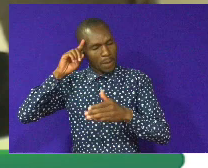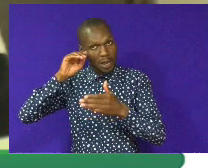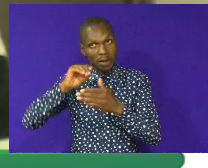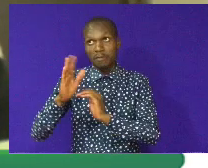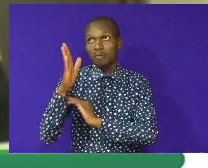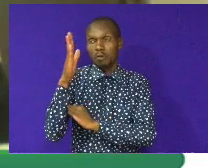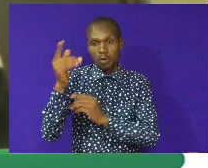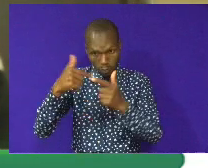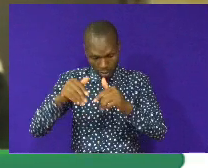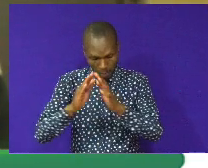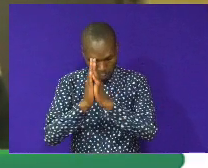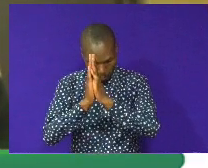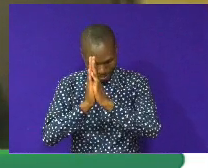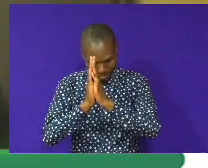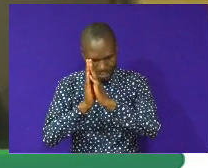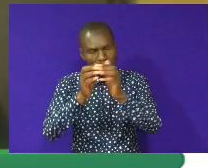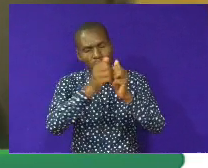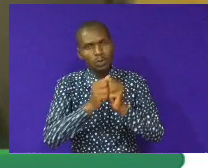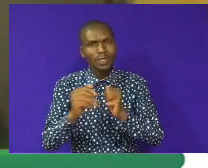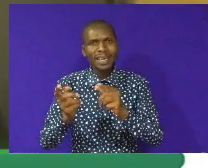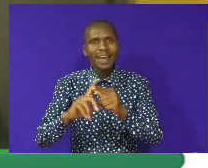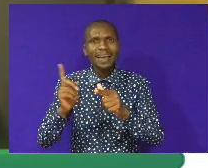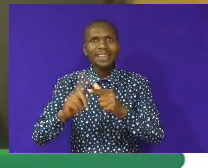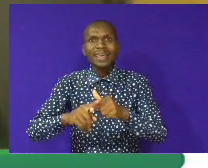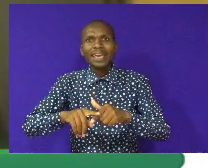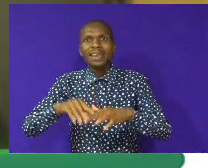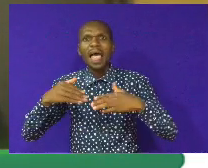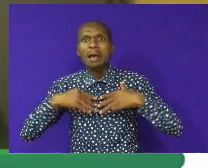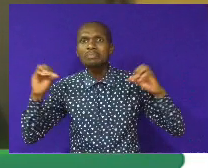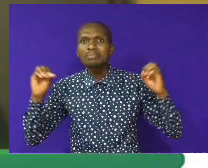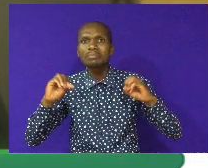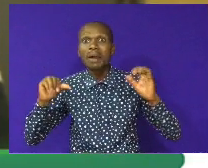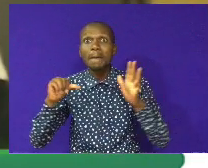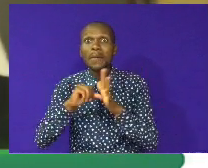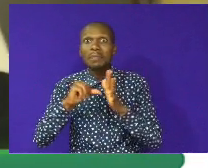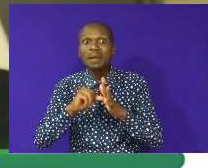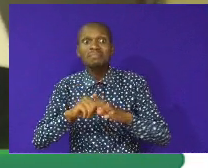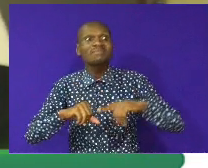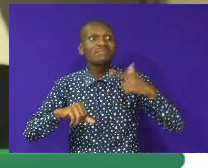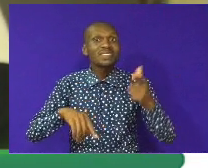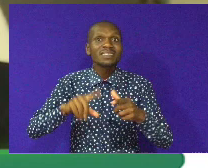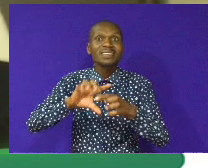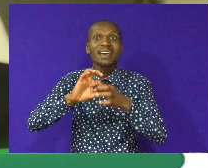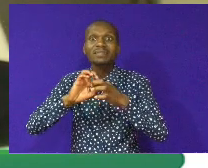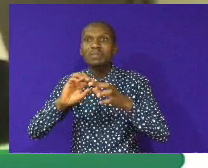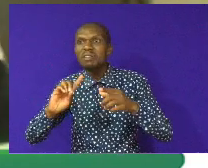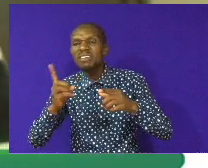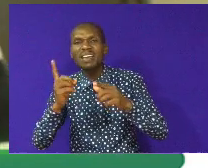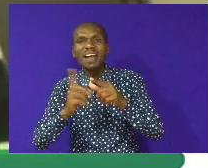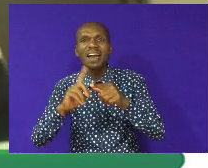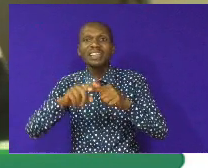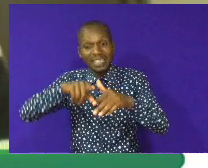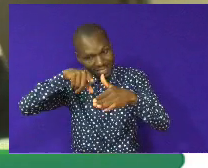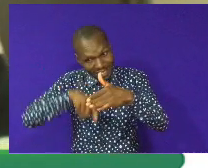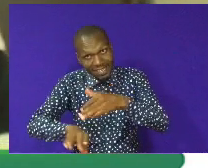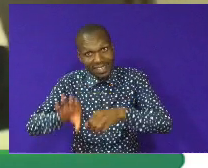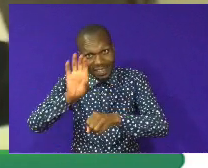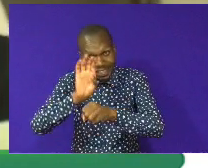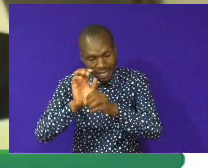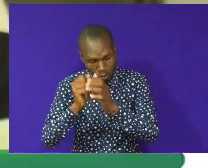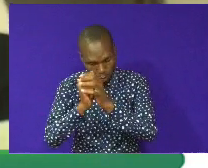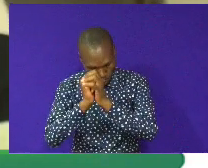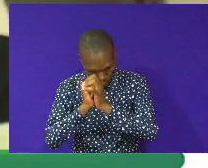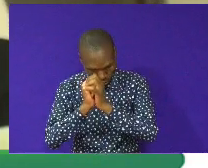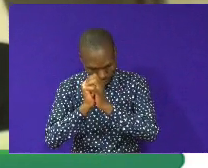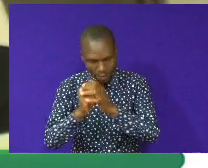ocho sabe. Alipi kwa dimire yanko, nga yana azimio, wese yenke na kwanza. Kero kwa chikanisa njuo sabe, sabe nyasaye